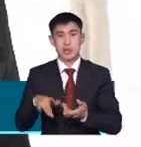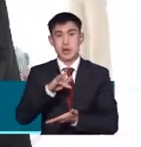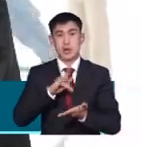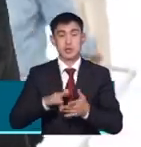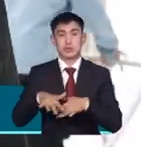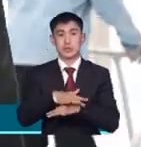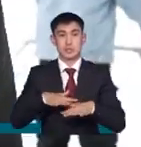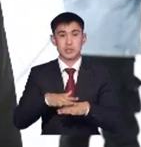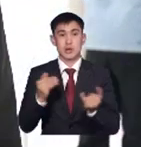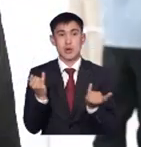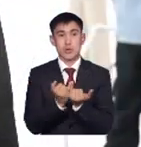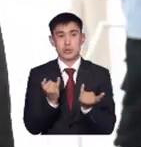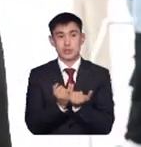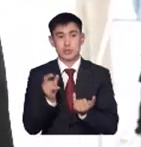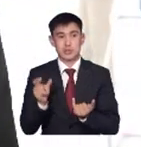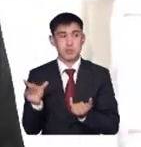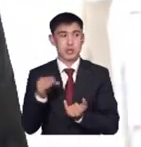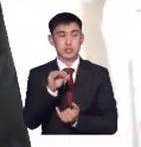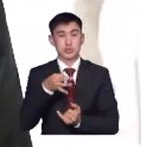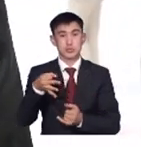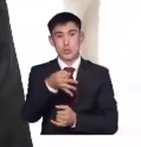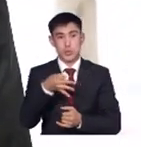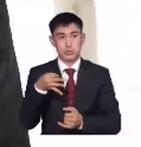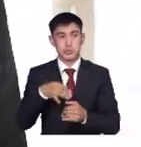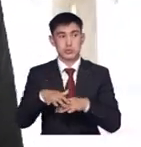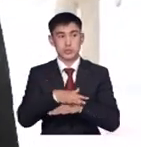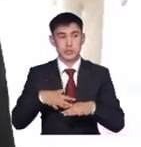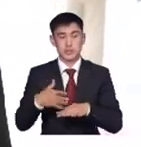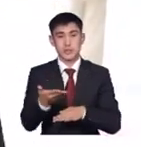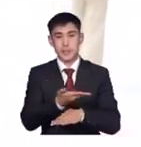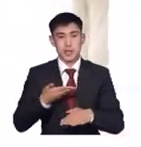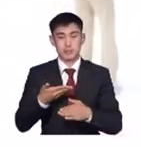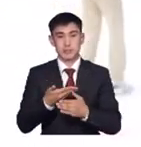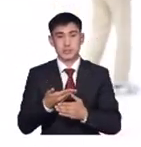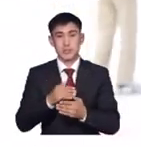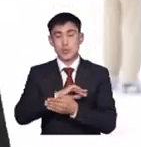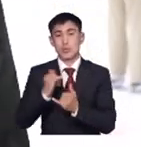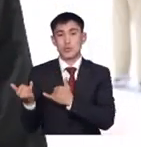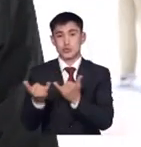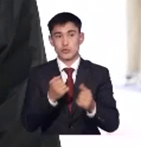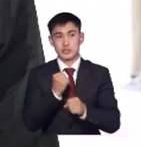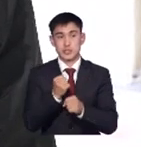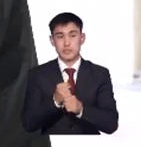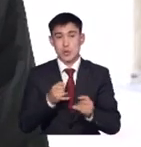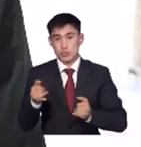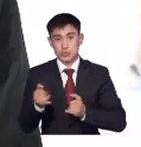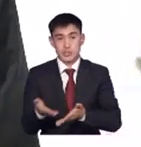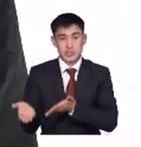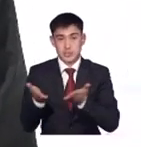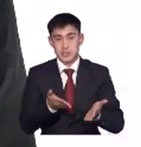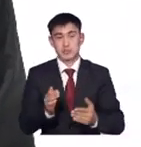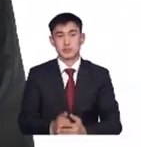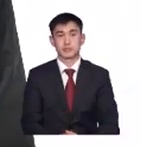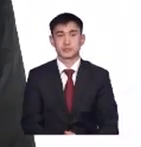тұрғындарына, қонақтарына, бүкіл Жетсу облысының тұрғындарына біз жағдай жасап, осы өзіміз мұз айдынына келіп коньки тебуге